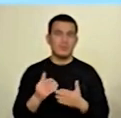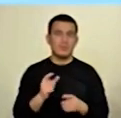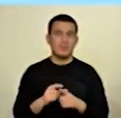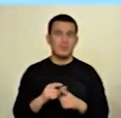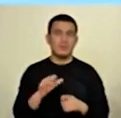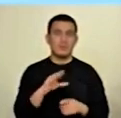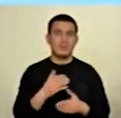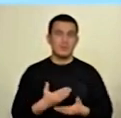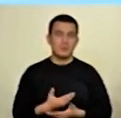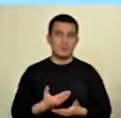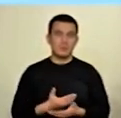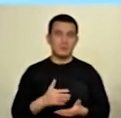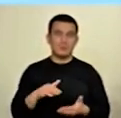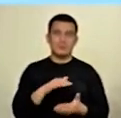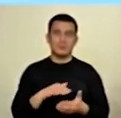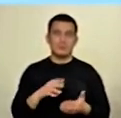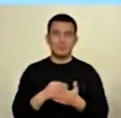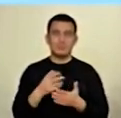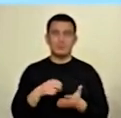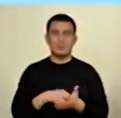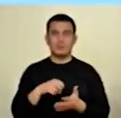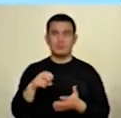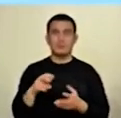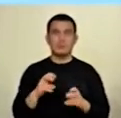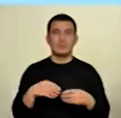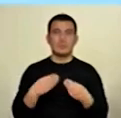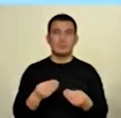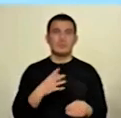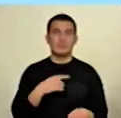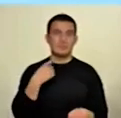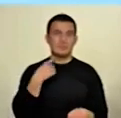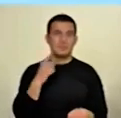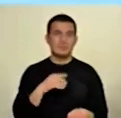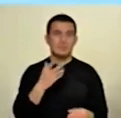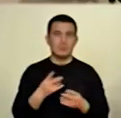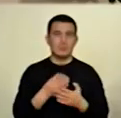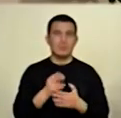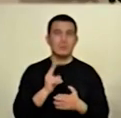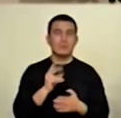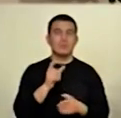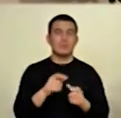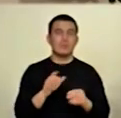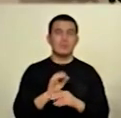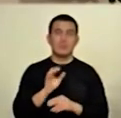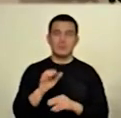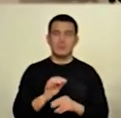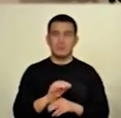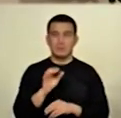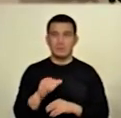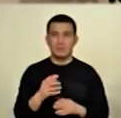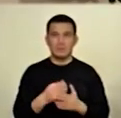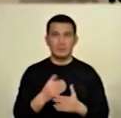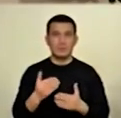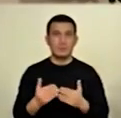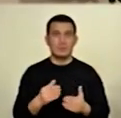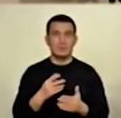siz yashayotgan hudud uchun pochta tomonidan berilgan raqam. Aynan bu raqamni ham kiritib qo'yishingiz foydalanuvchilar tomonidan sizga yuborilayotgan